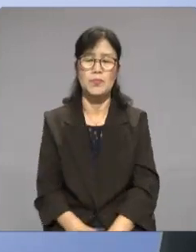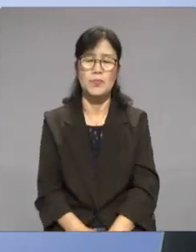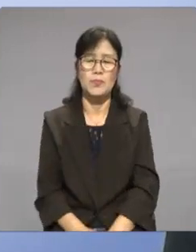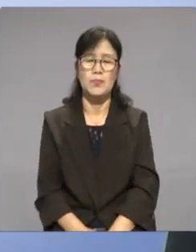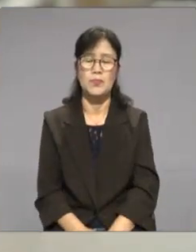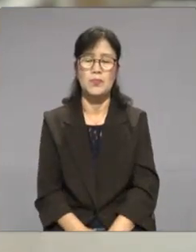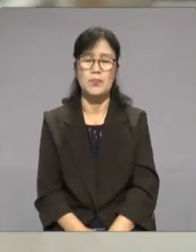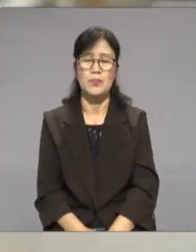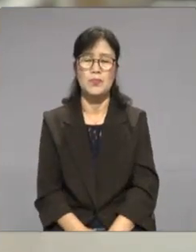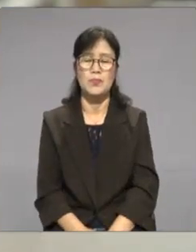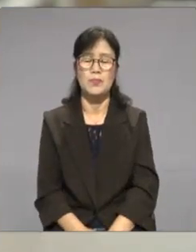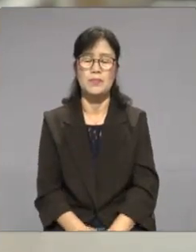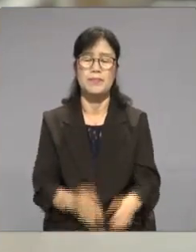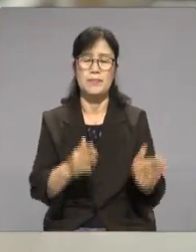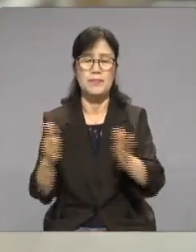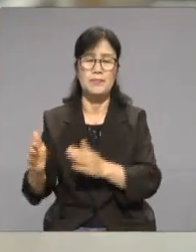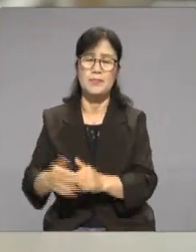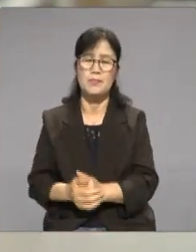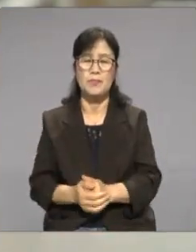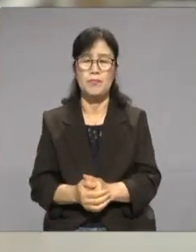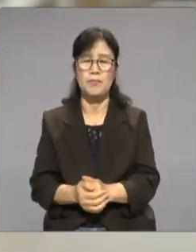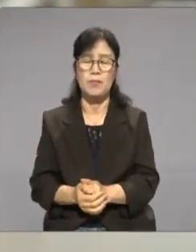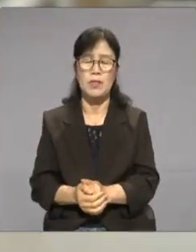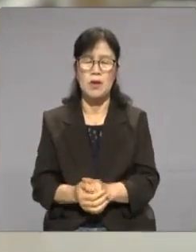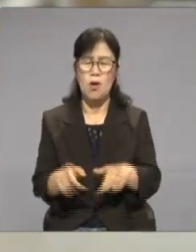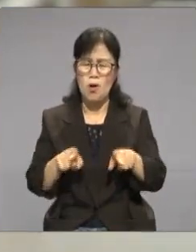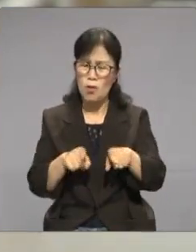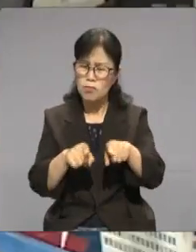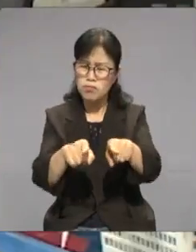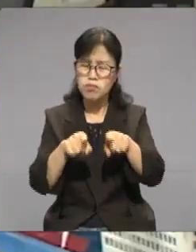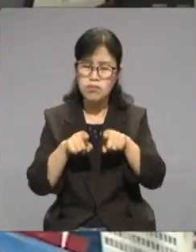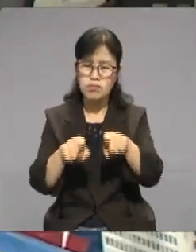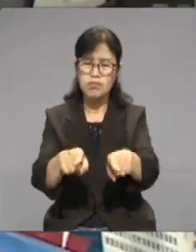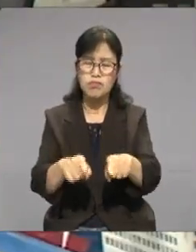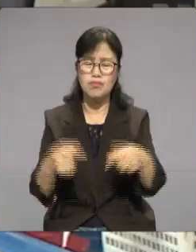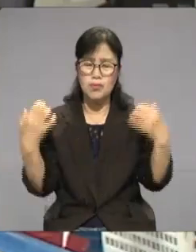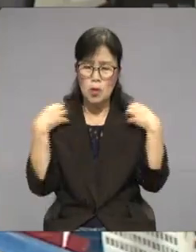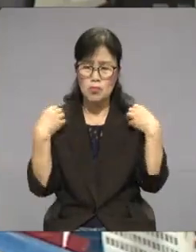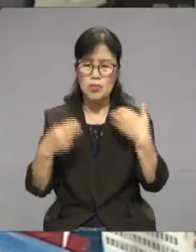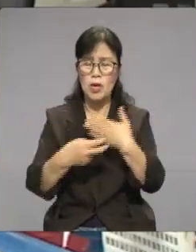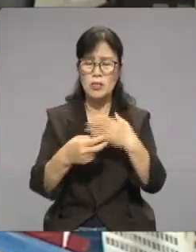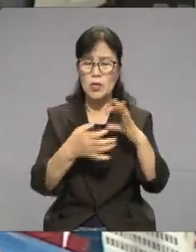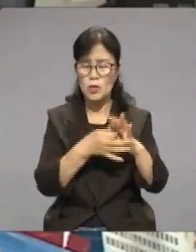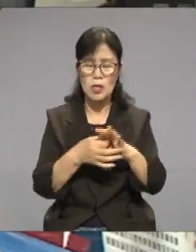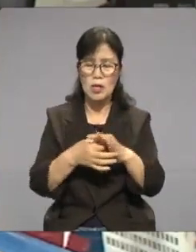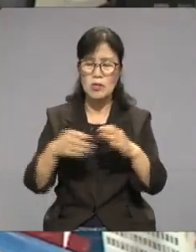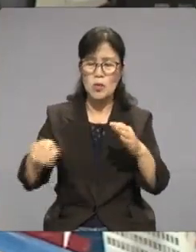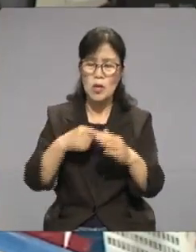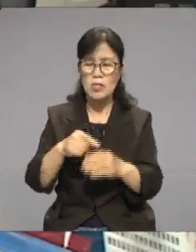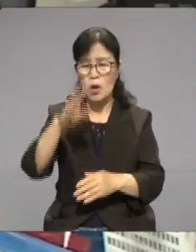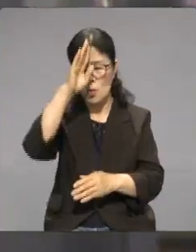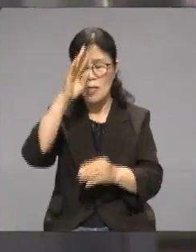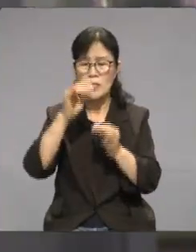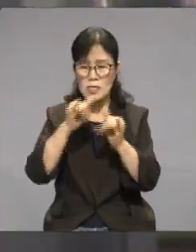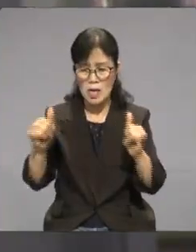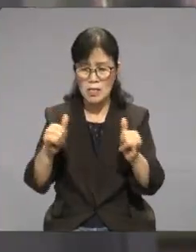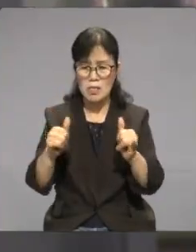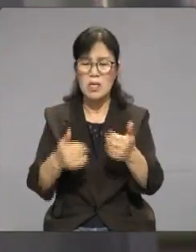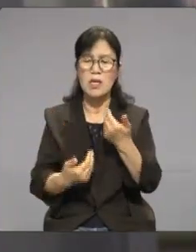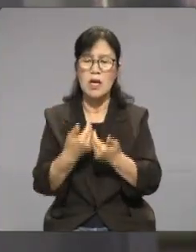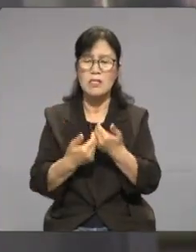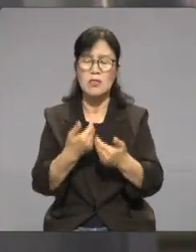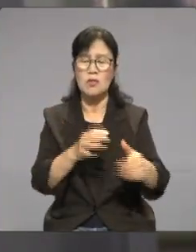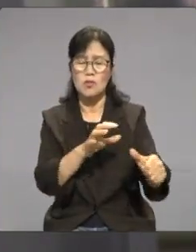생각을 합니다. 평행선만 달리는 의료계와 정부의 대치 속에서 환자 단체들은 환자를 의정